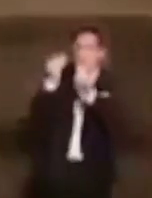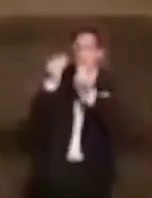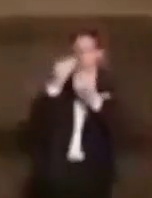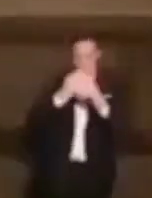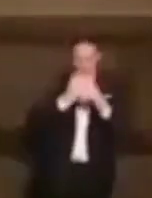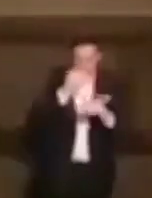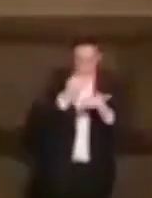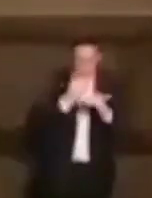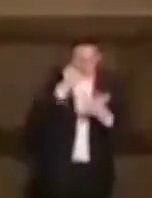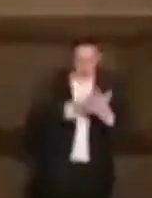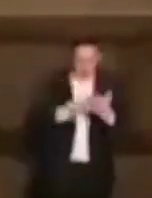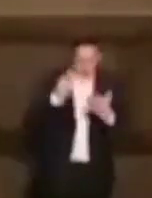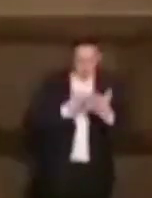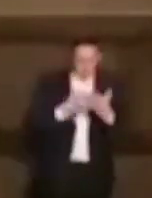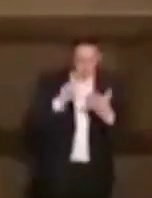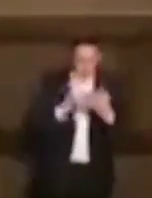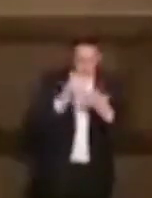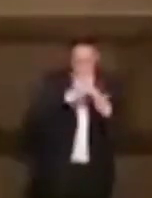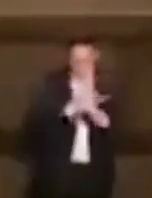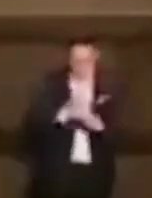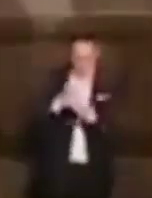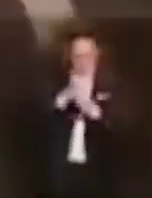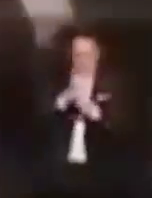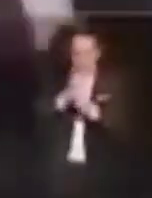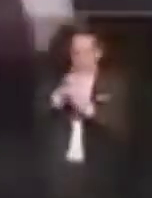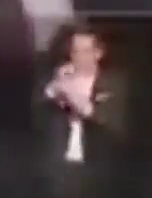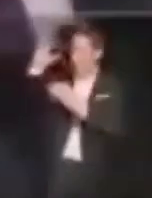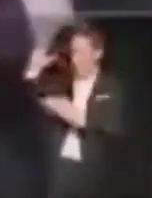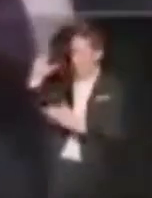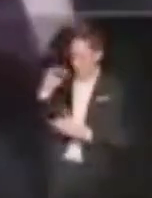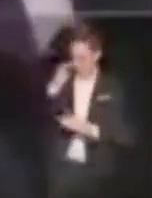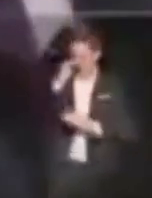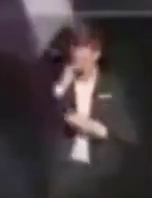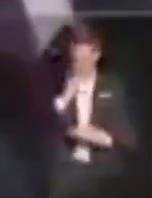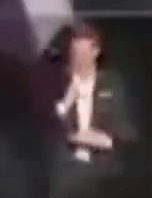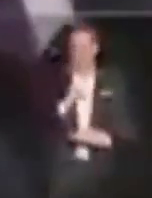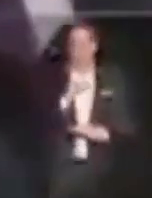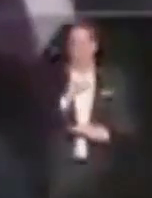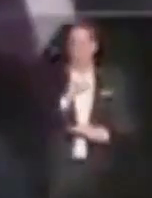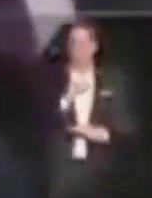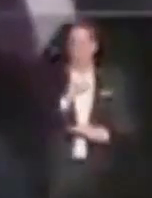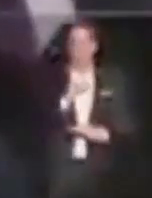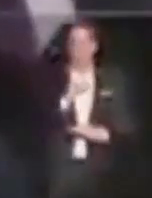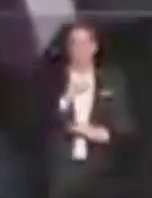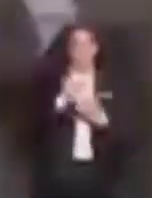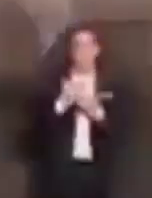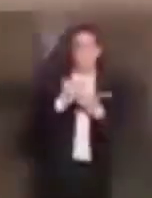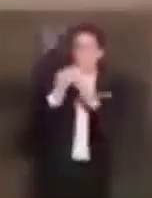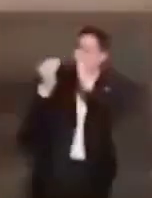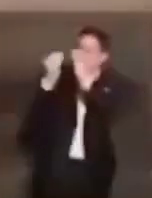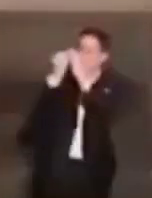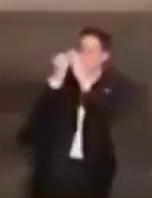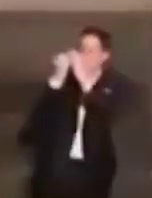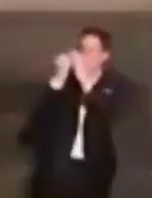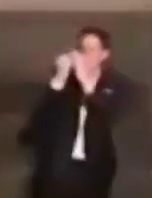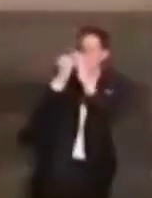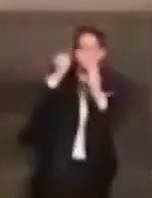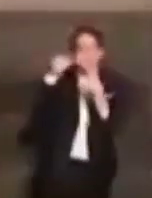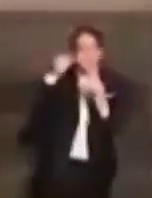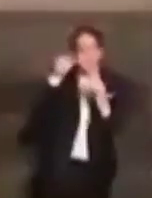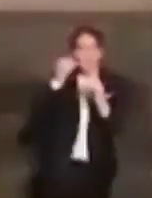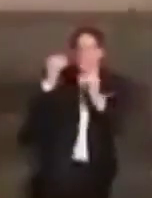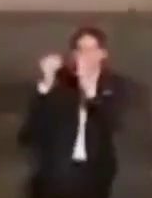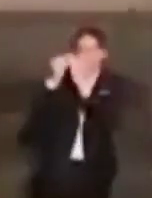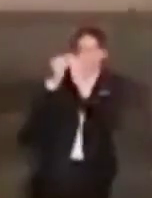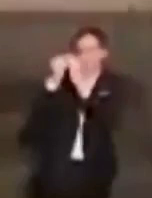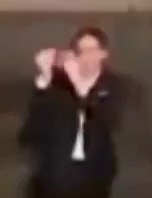نمی کنید؟ او کسی است که به پیامبر شما توهین کرد و در خرد او شک کرد